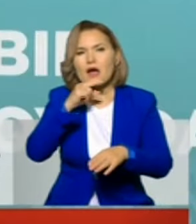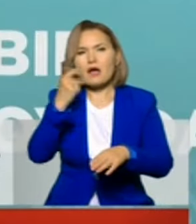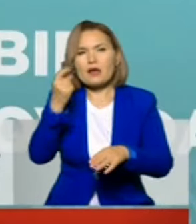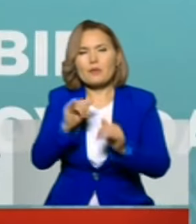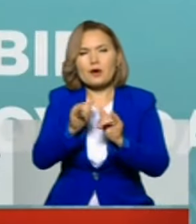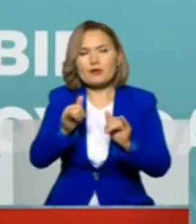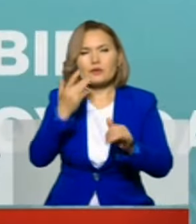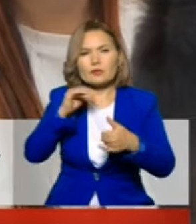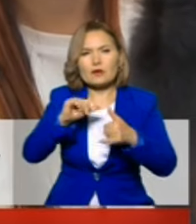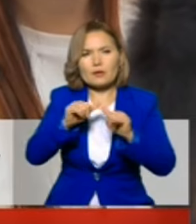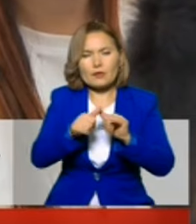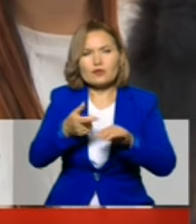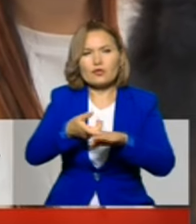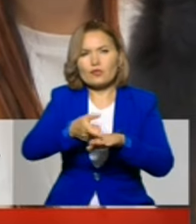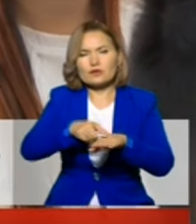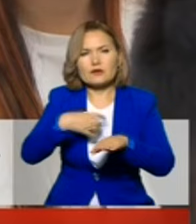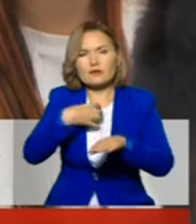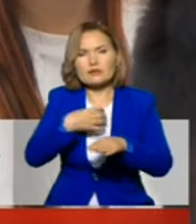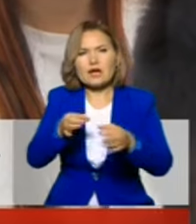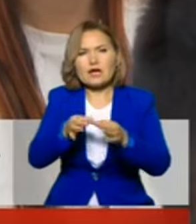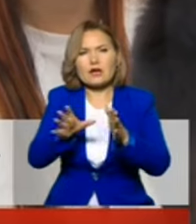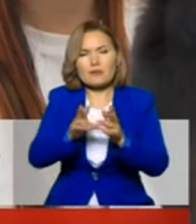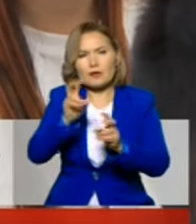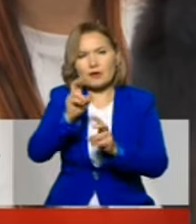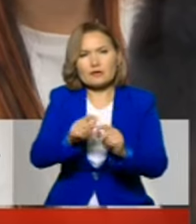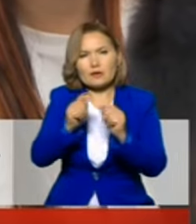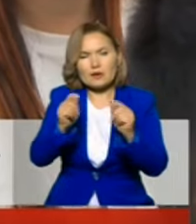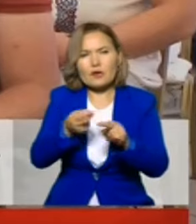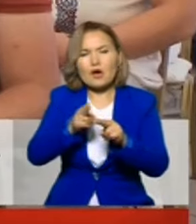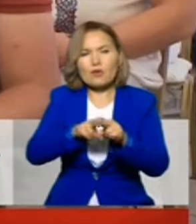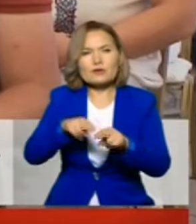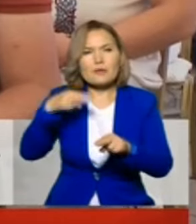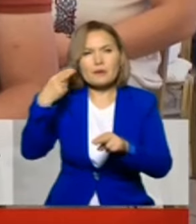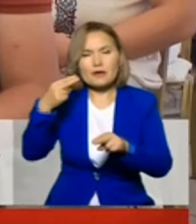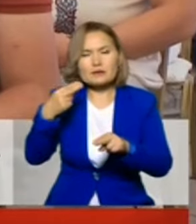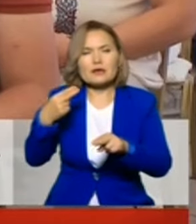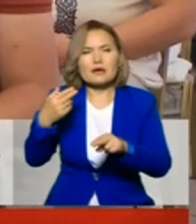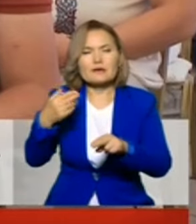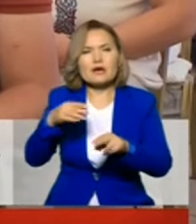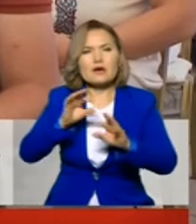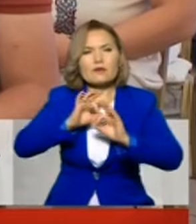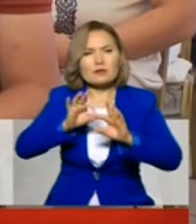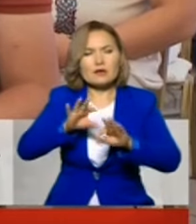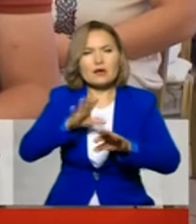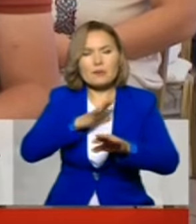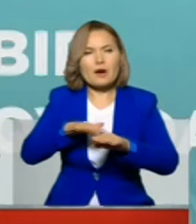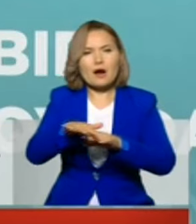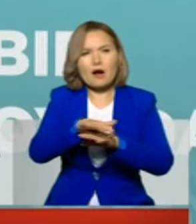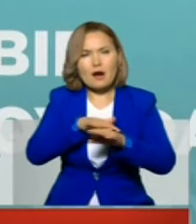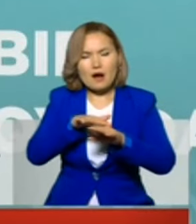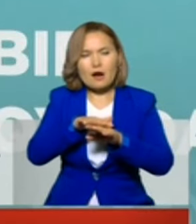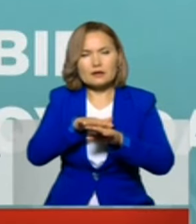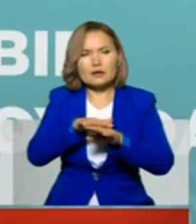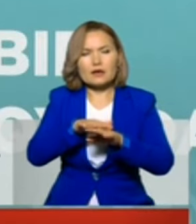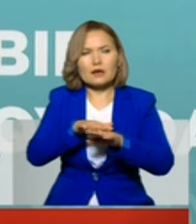орнықты дамыту үшін қажет. Президент бұл мәселені халыққа шығармас бұрын, оның әбден